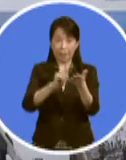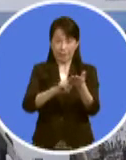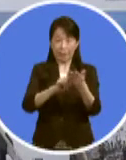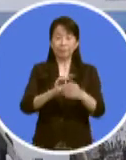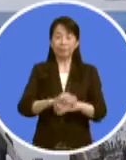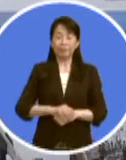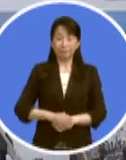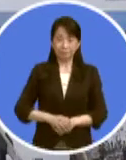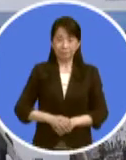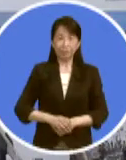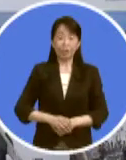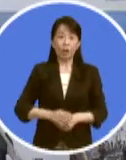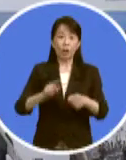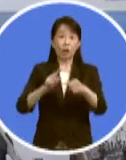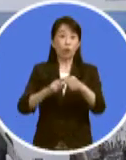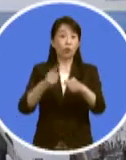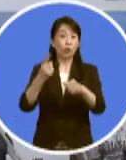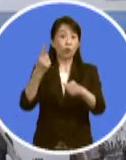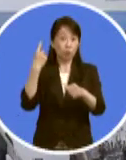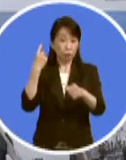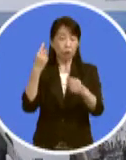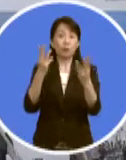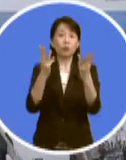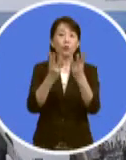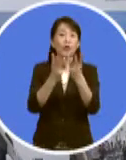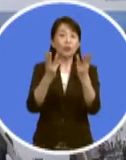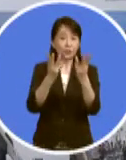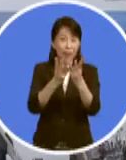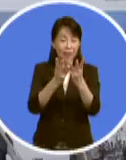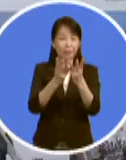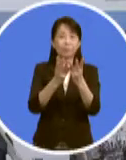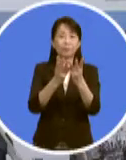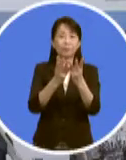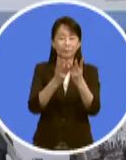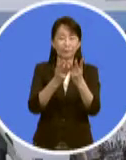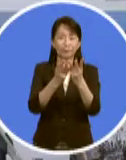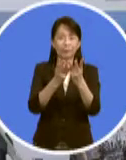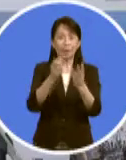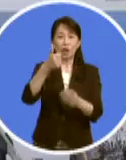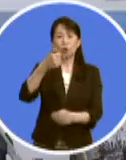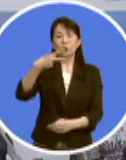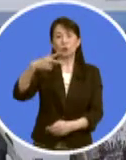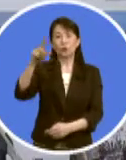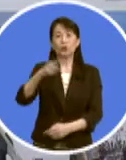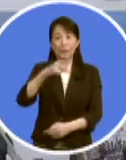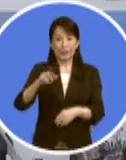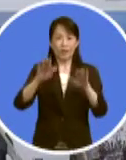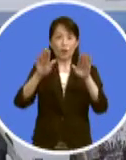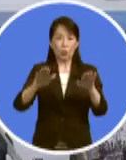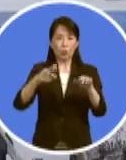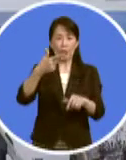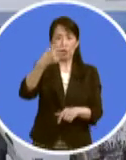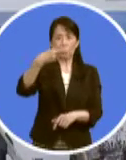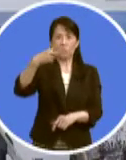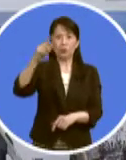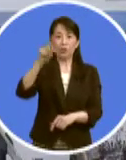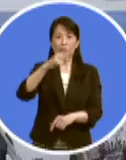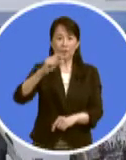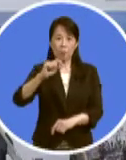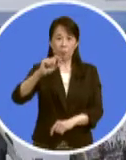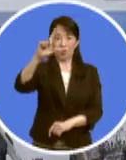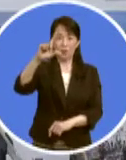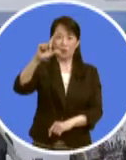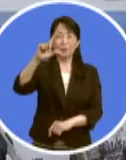ます昨年12.2%で実で書くとこうなりますけれども6512人を62人ということで